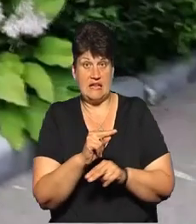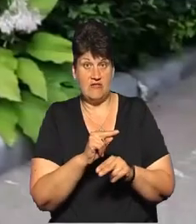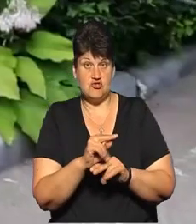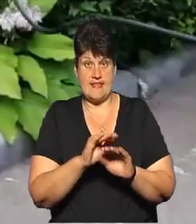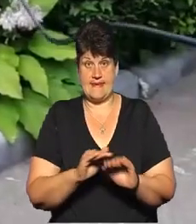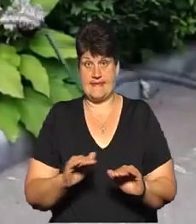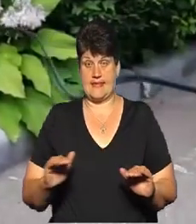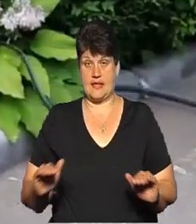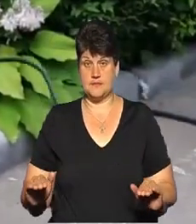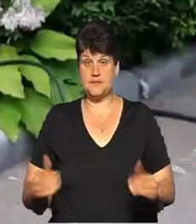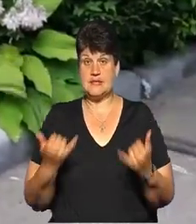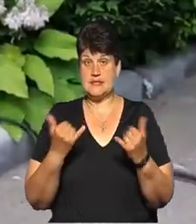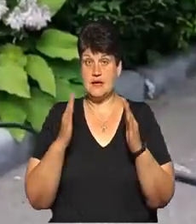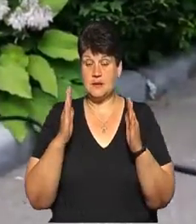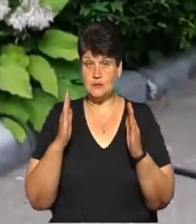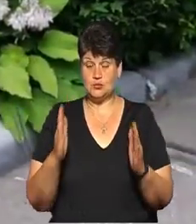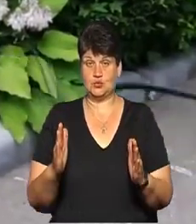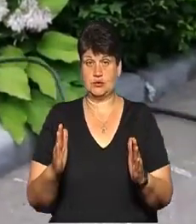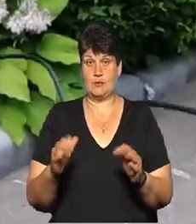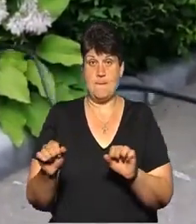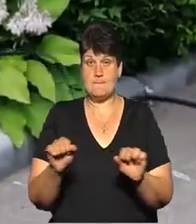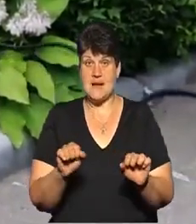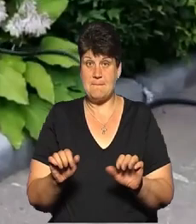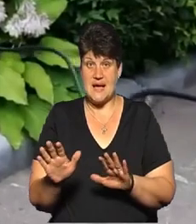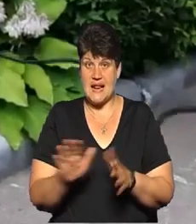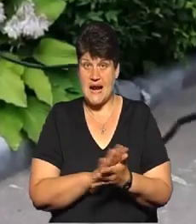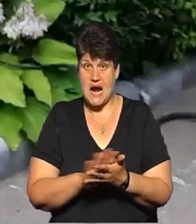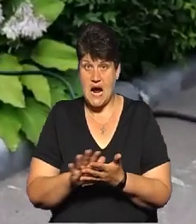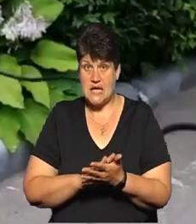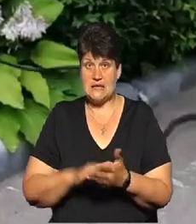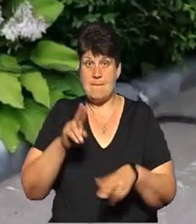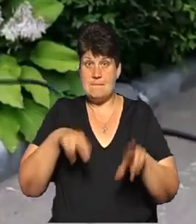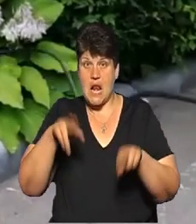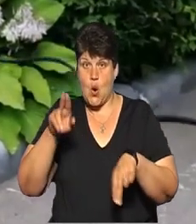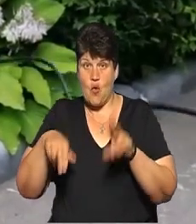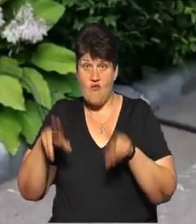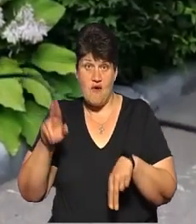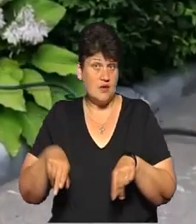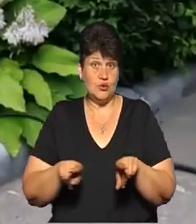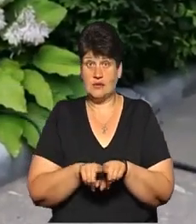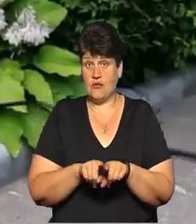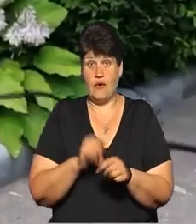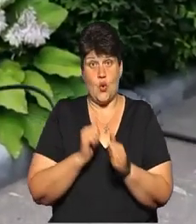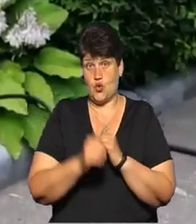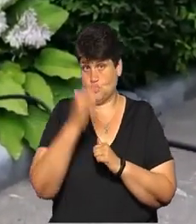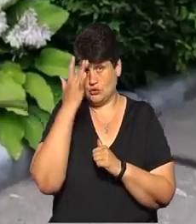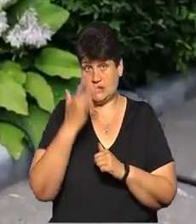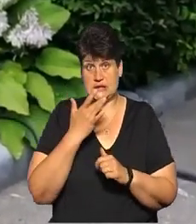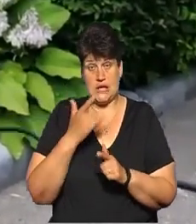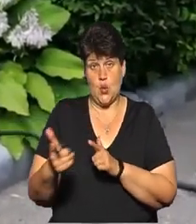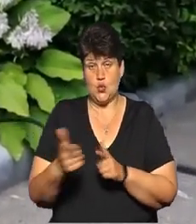дітей. Зараз будемо все прибирати, малювати. Так, як кожного літа, готуємо нашу школу